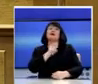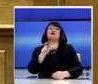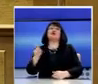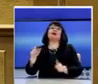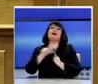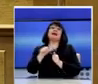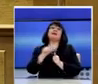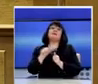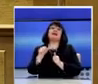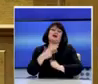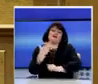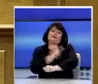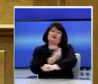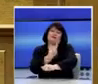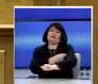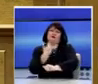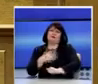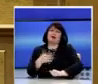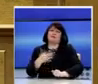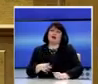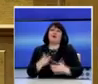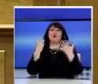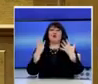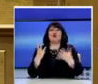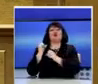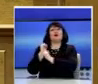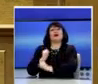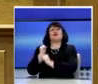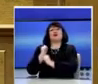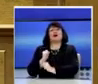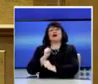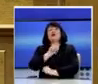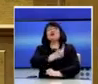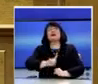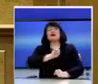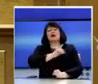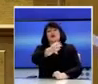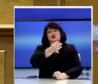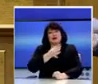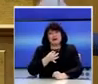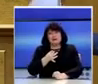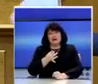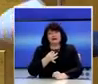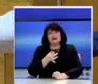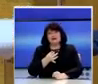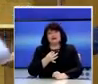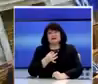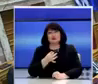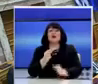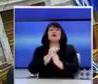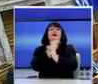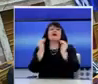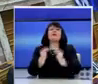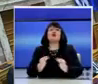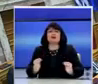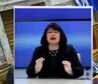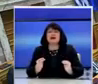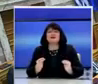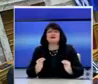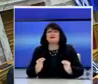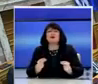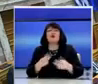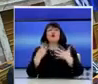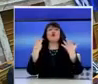μήνα. Στις 8 Γενάρη, όμως, εσείς, κύριε Μητσοτάκη, μας είπατε ότι τελικά θα